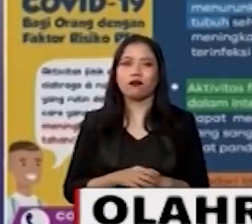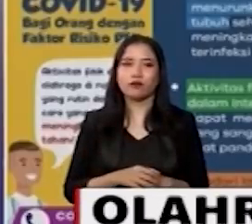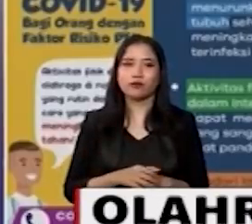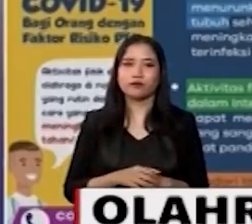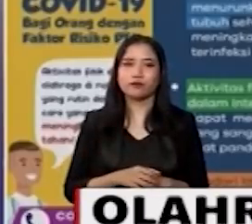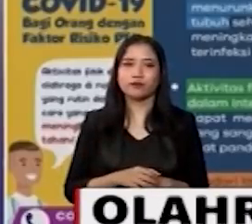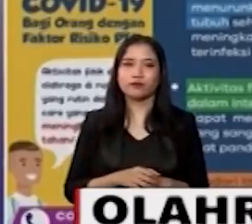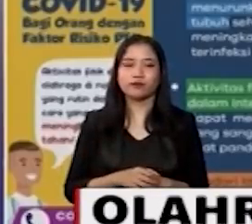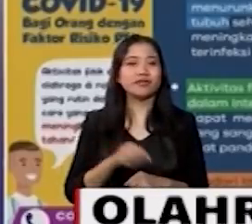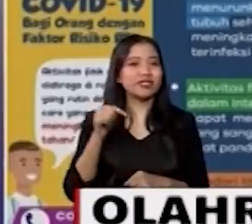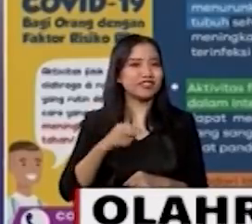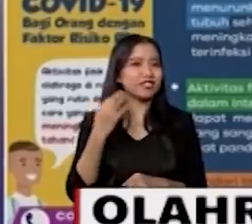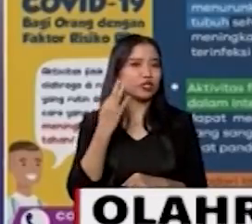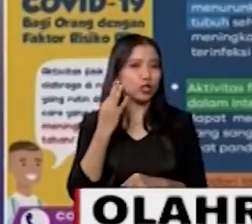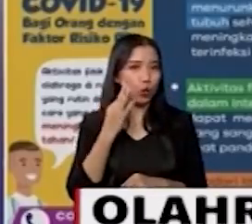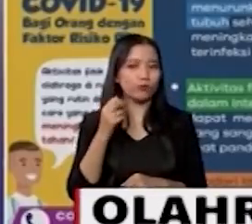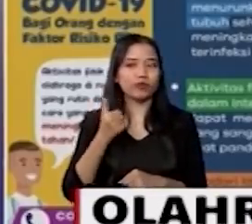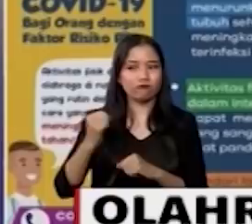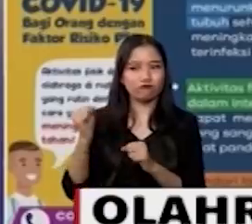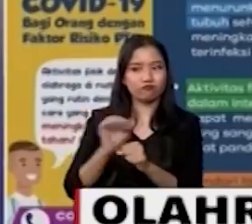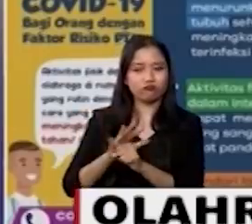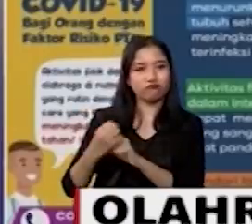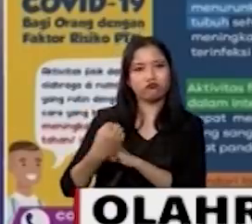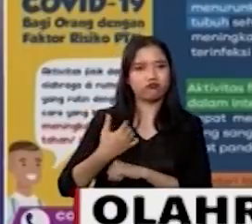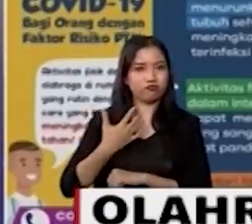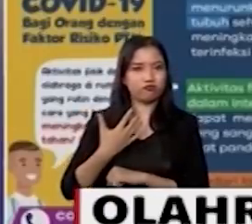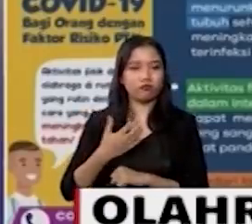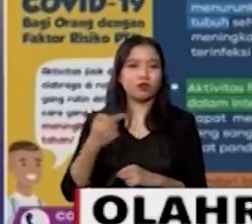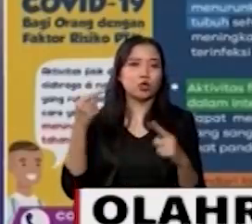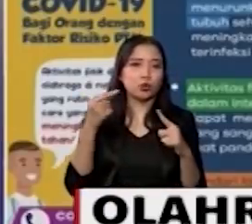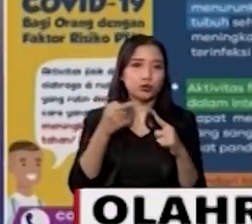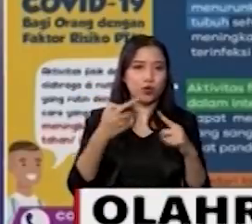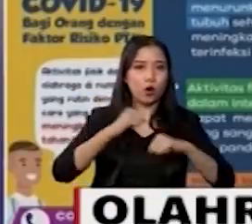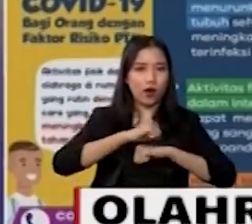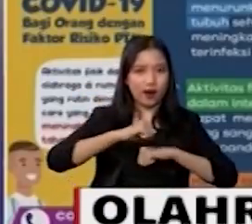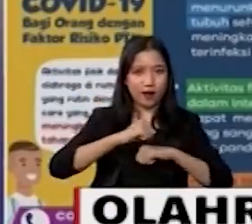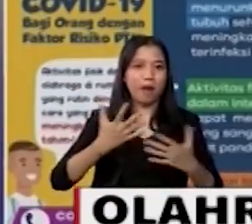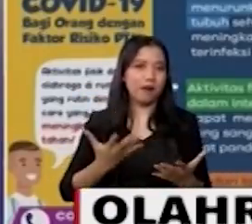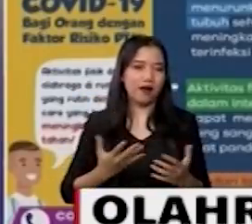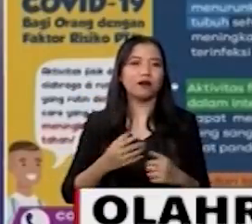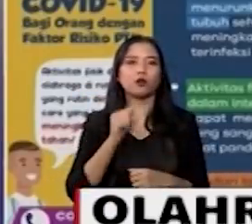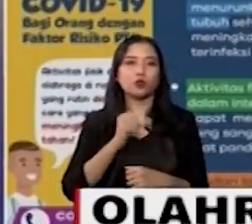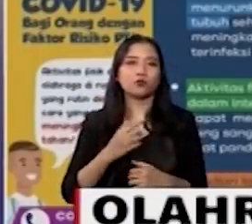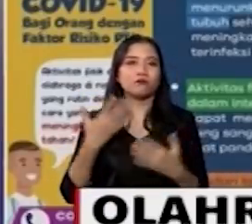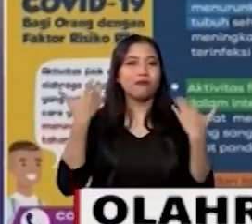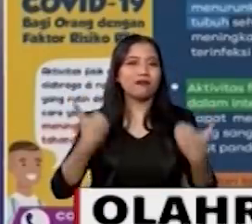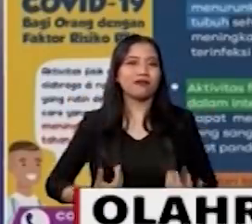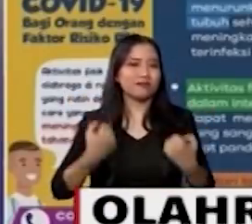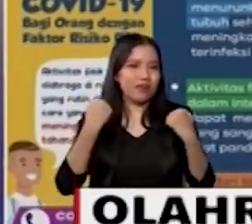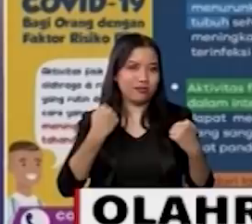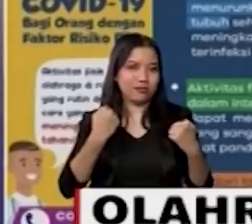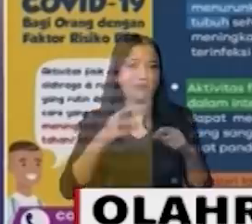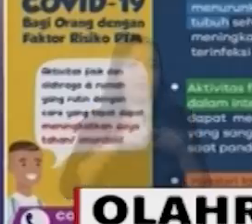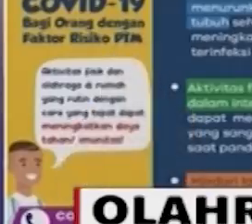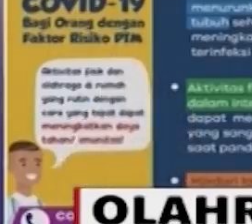akan membuat kita lebih beresiko terinfeksi. Tujuan berolahraga tentunya untuk menyehatkan badan kita.